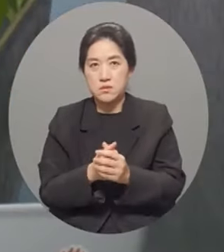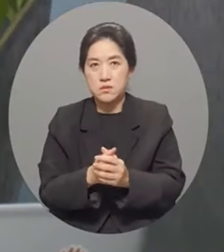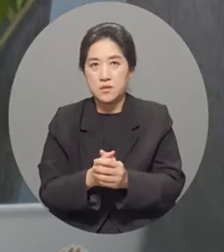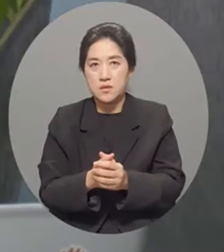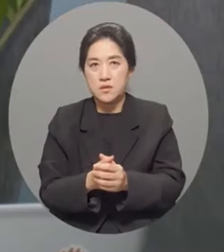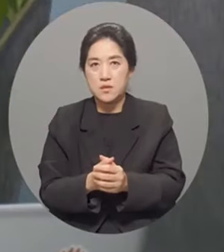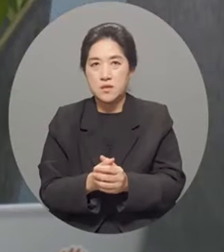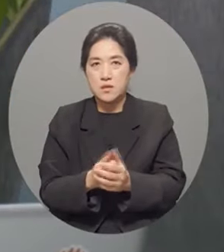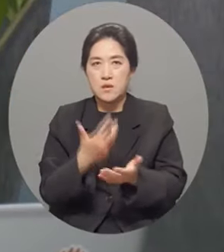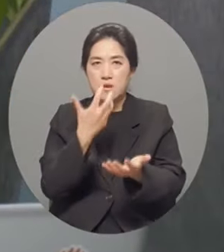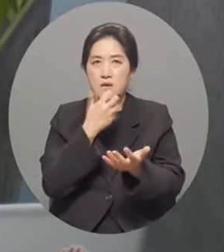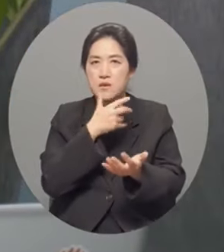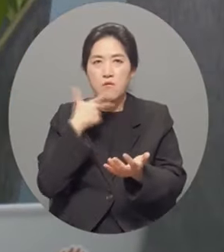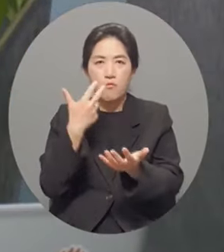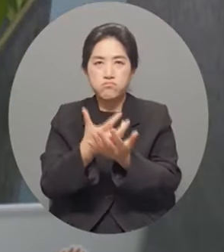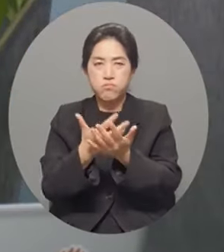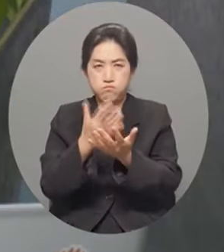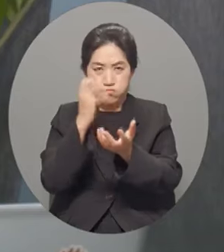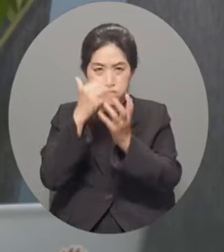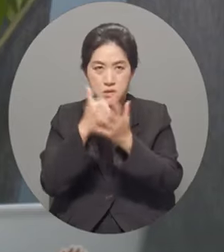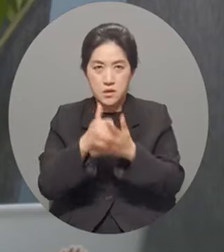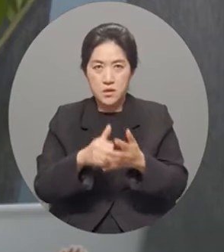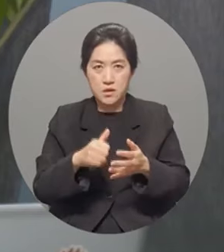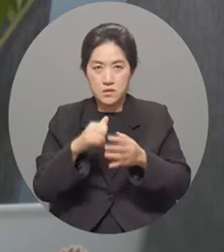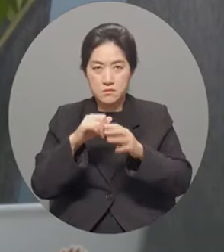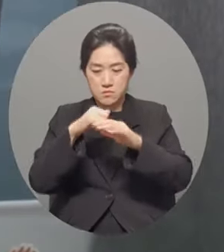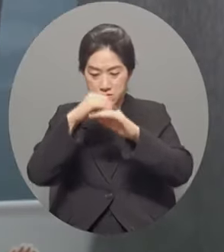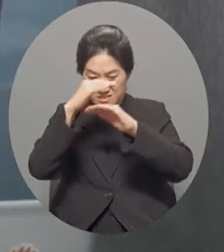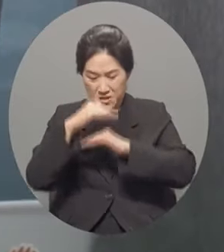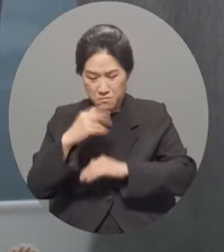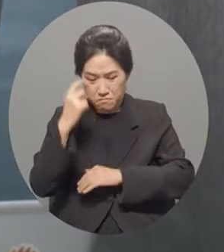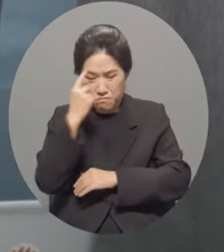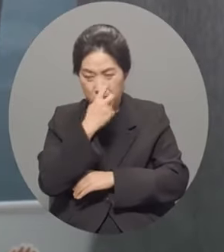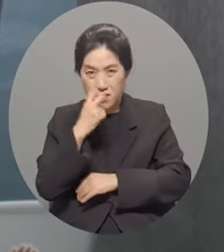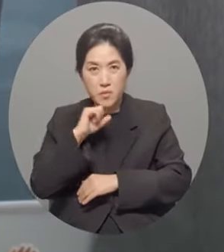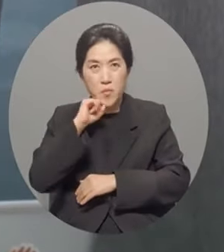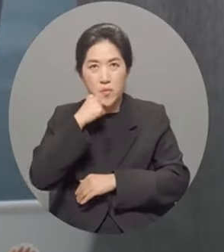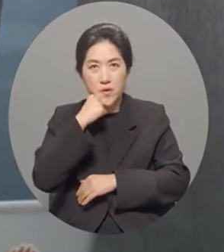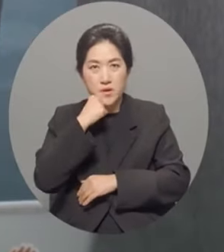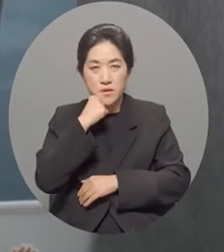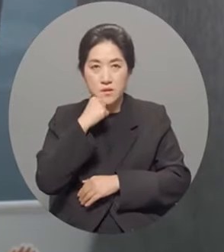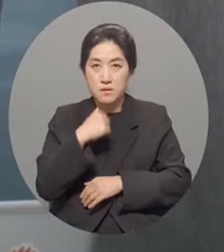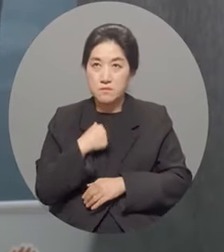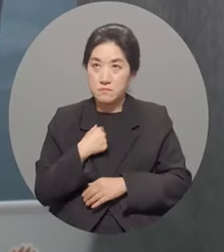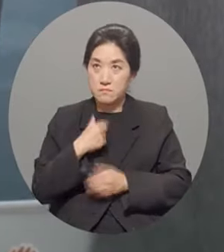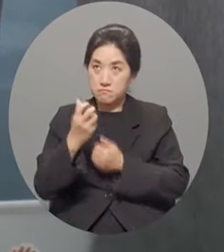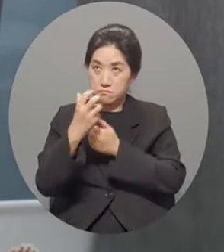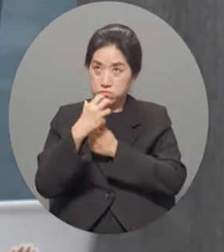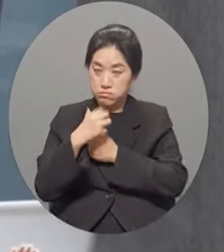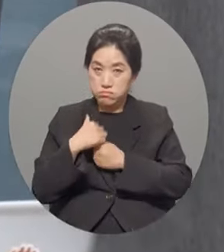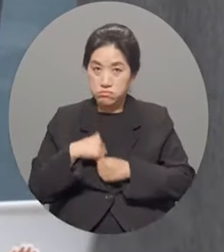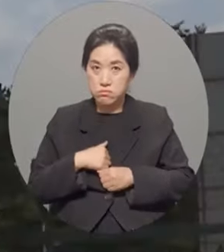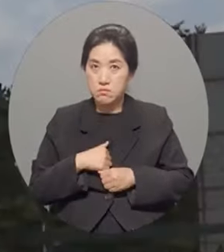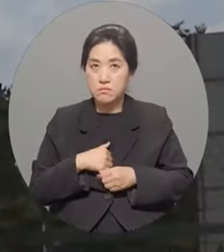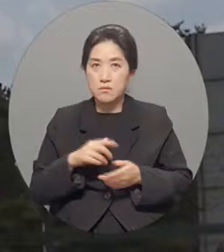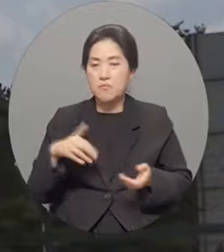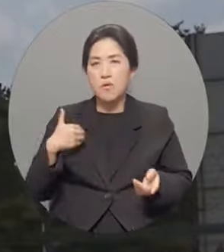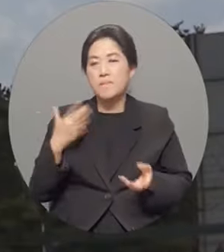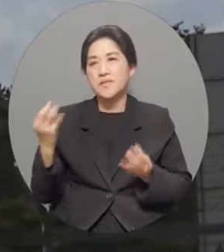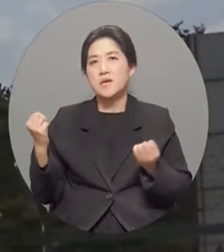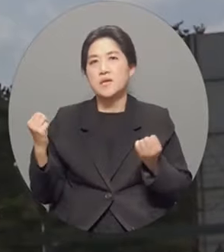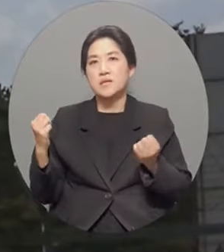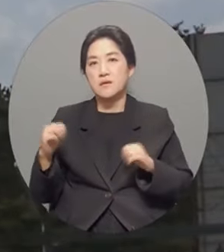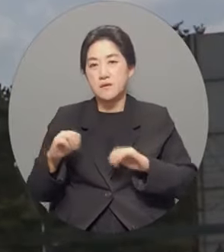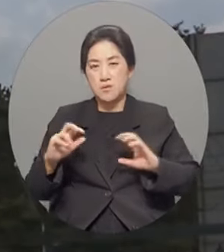자체가 되게 복잡하고 요 구조를 파악하는 데 좀 어려움이 있었고요. 그리고 규제 대상인지 모르는 중소기업도 엄청 많습니다.